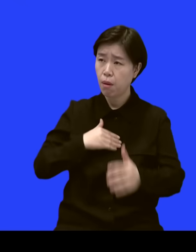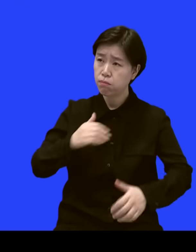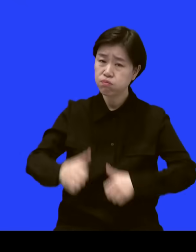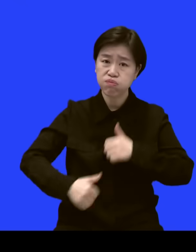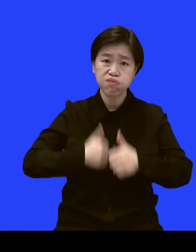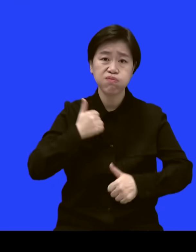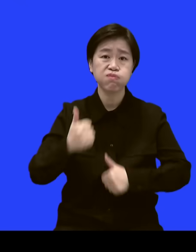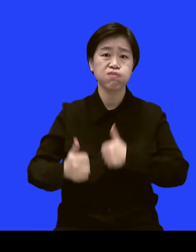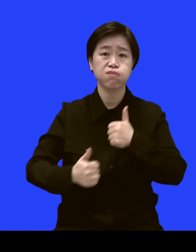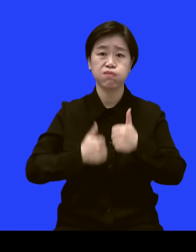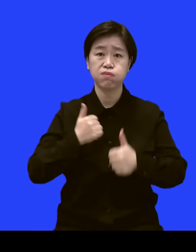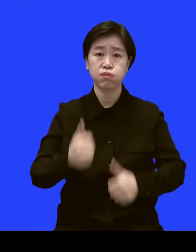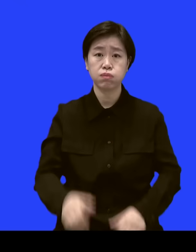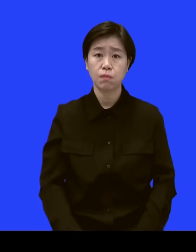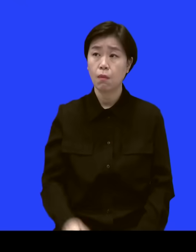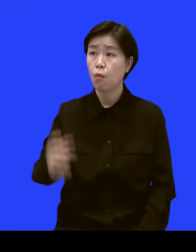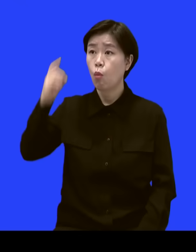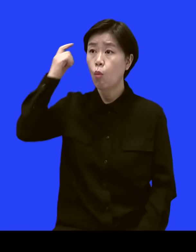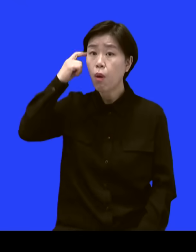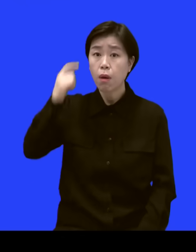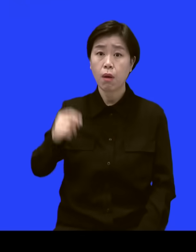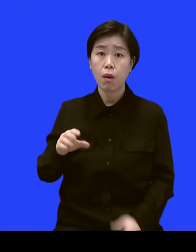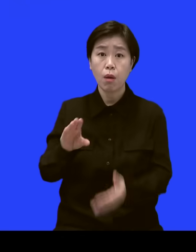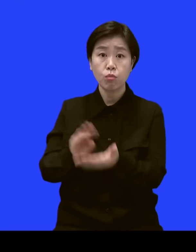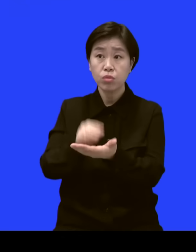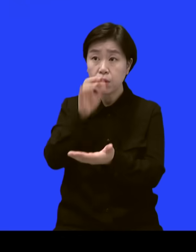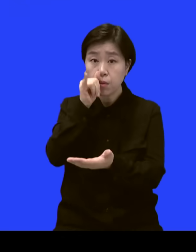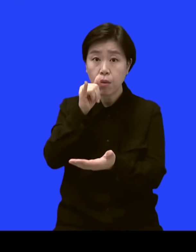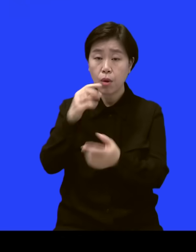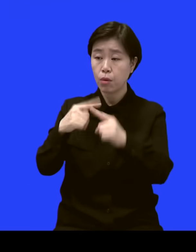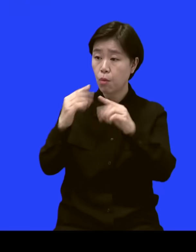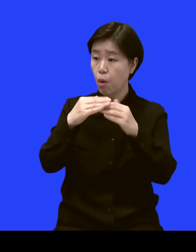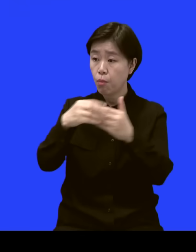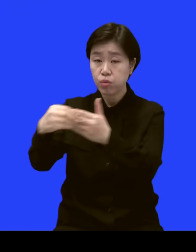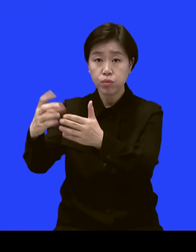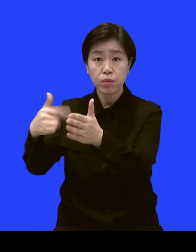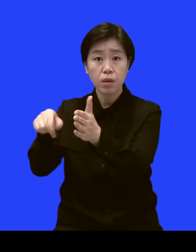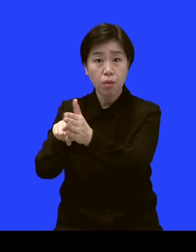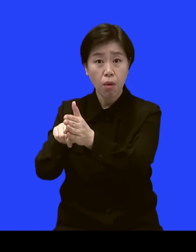거예요. 그렇겠죠. 아니 치시려면 나를 치셔야지. 이 애기가